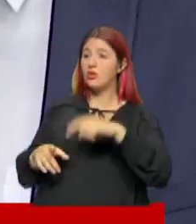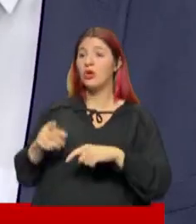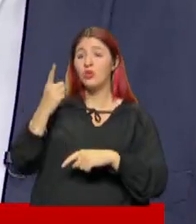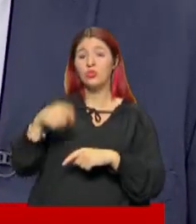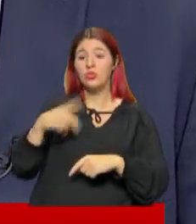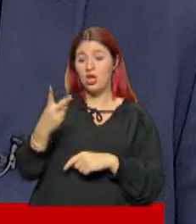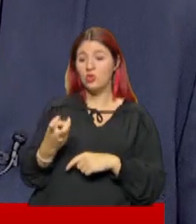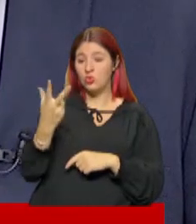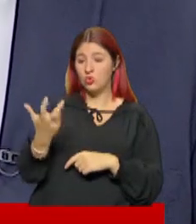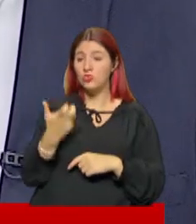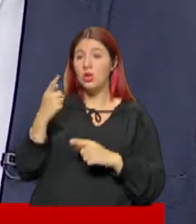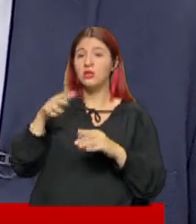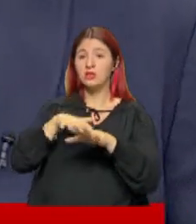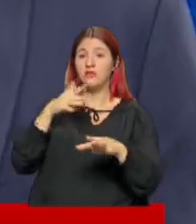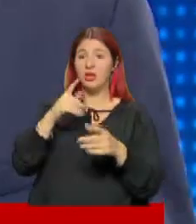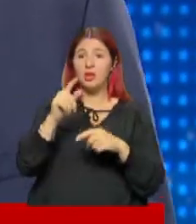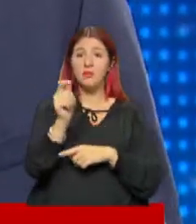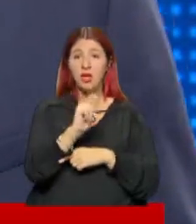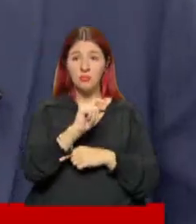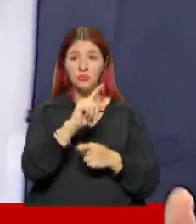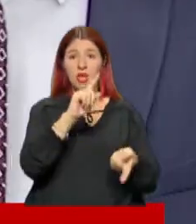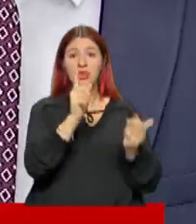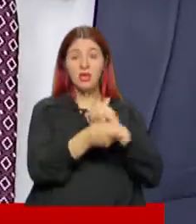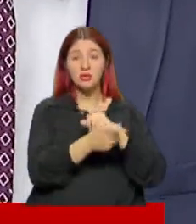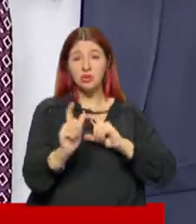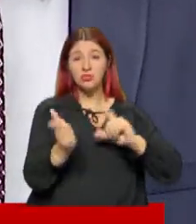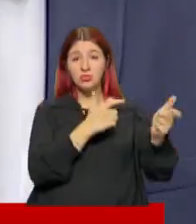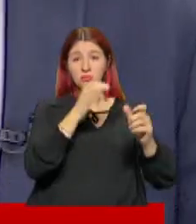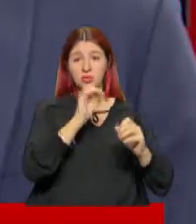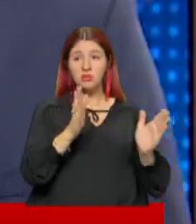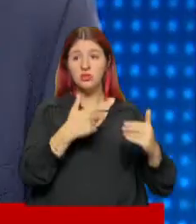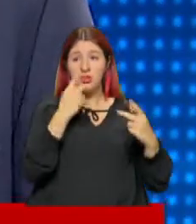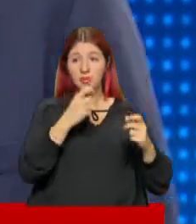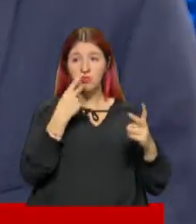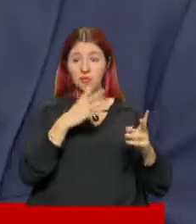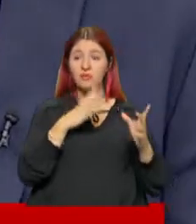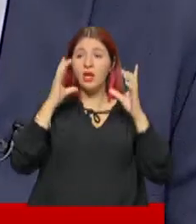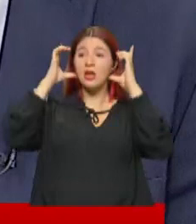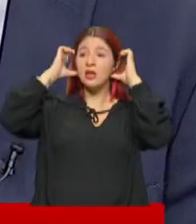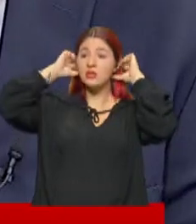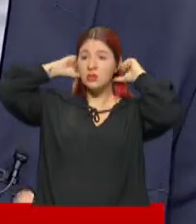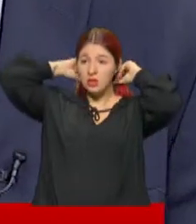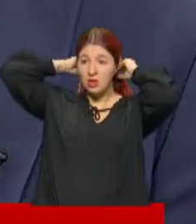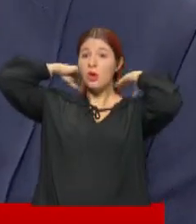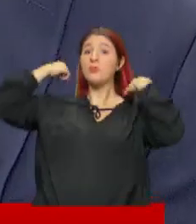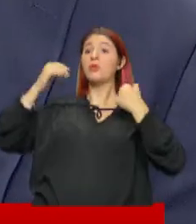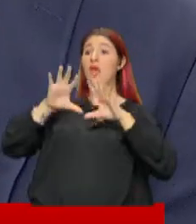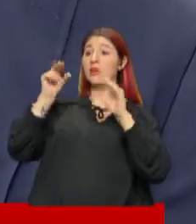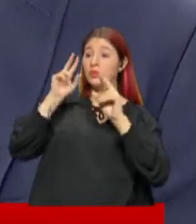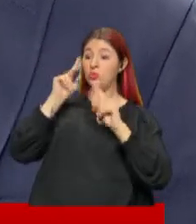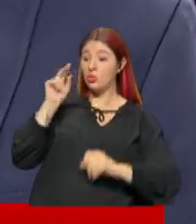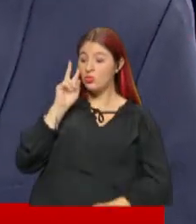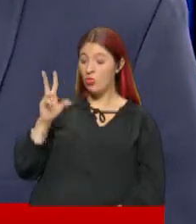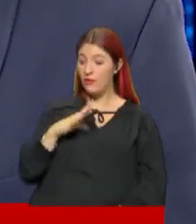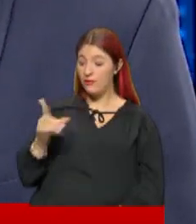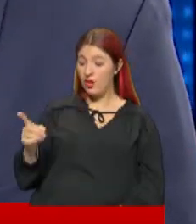2-3 saatiniz trafikte geçiyor. Memurlar için tersine göç başladığıyla ilgili sendikaların yaptığı açıklamalar var. Şimdi bunların tümüne baktığımız zaman şunu